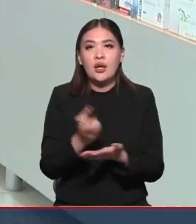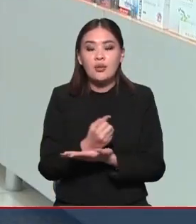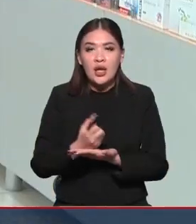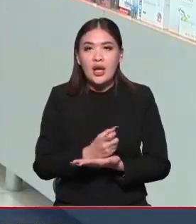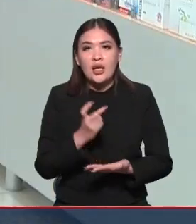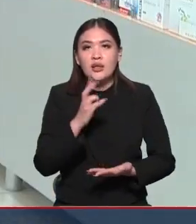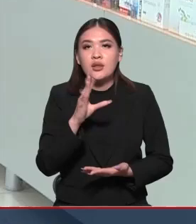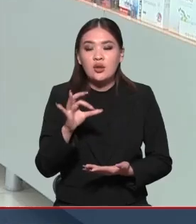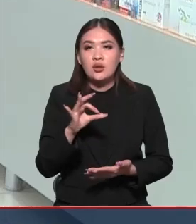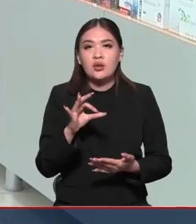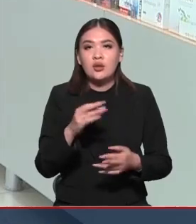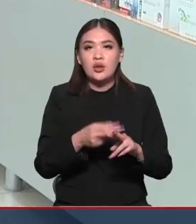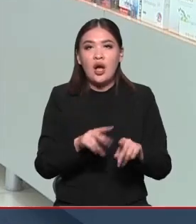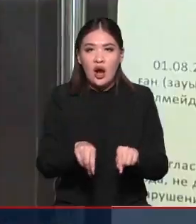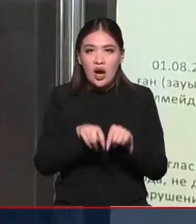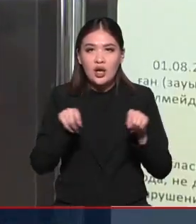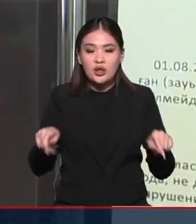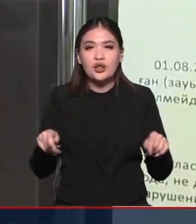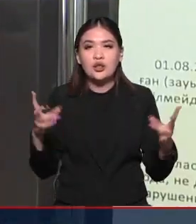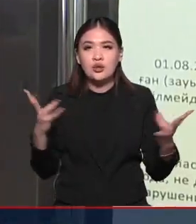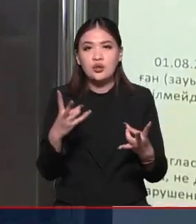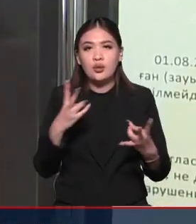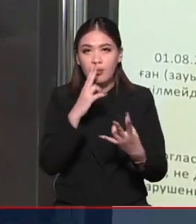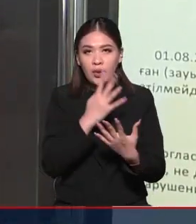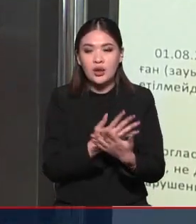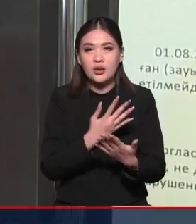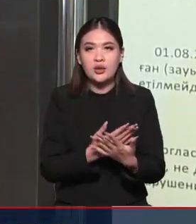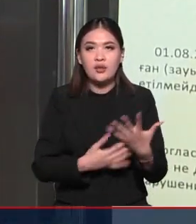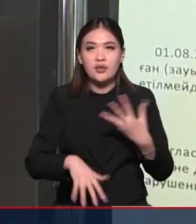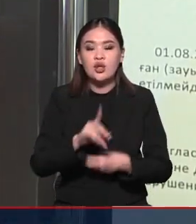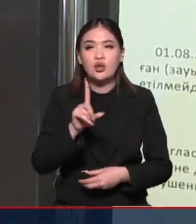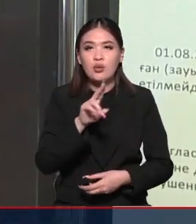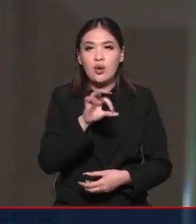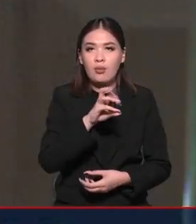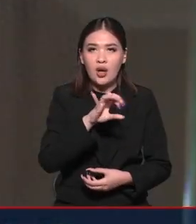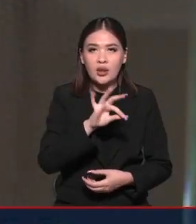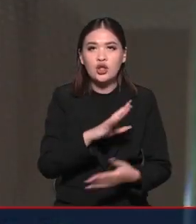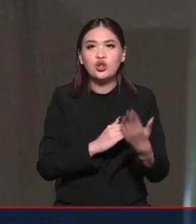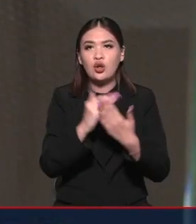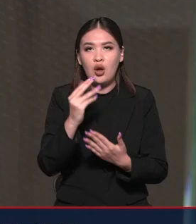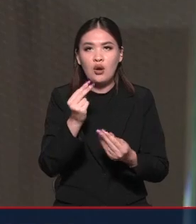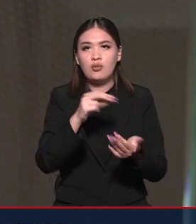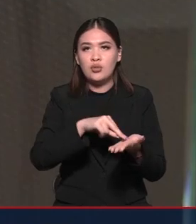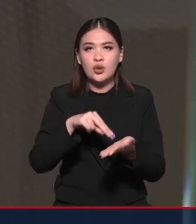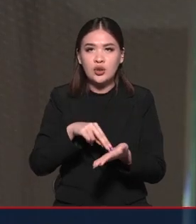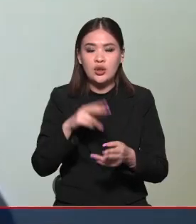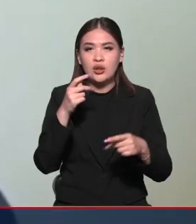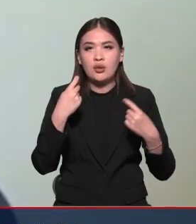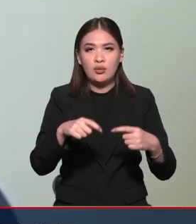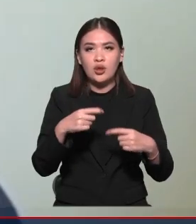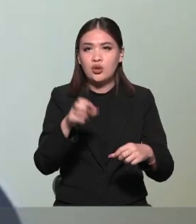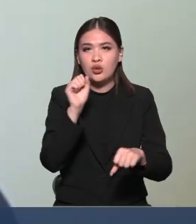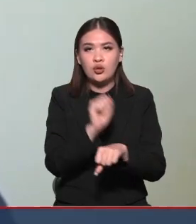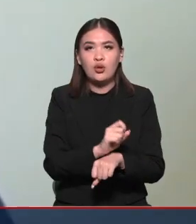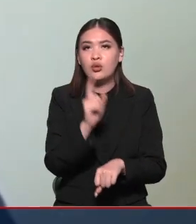СК фармация есептері ашық болуы тиіс дейді сарапшылар. Әйтпесе компания өнімді нарықтан жоғары бағамен сатып алуын тоқтатпайды. Ориентир-то